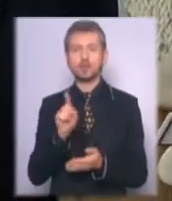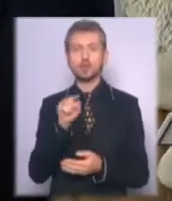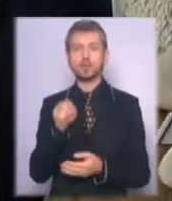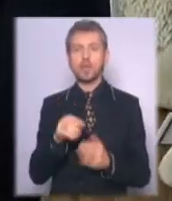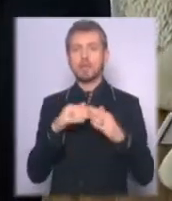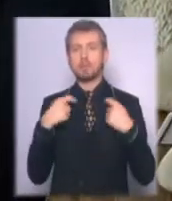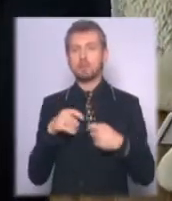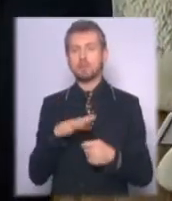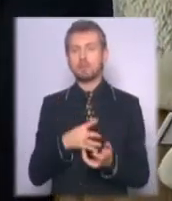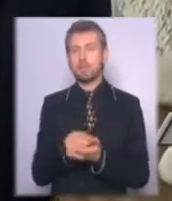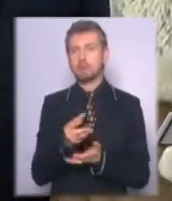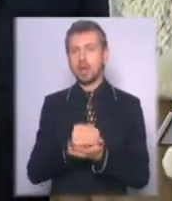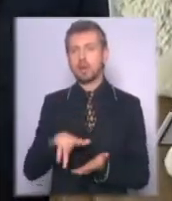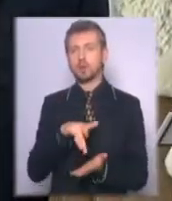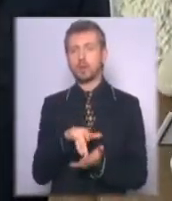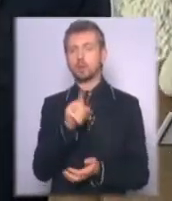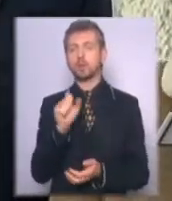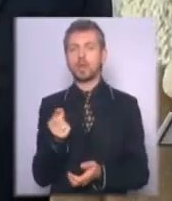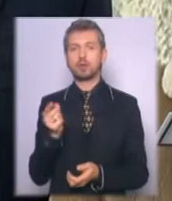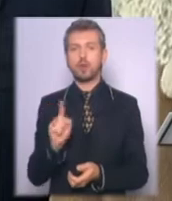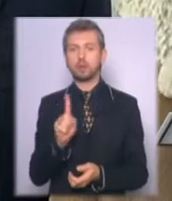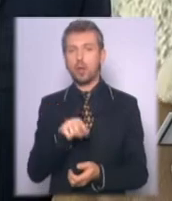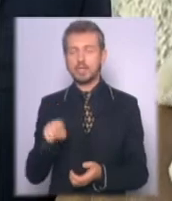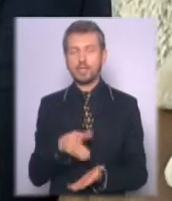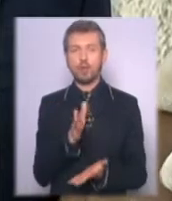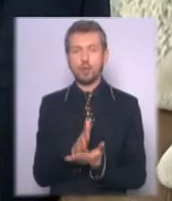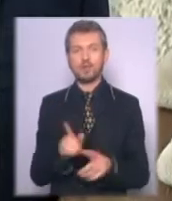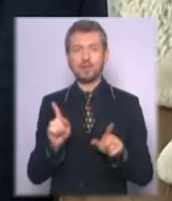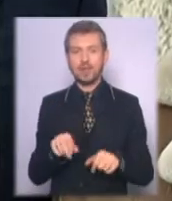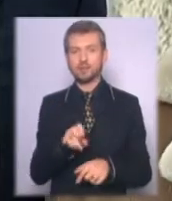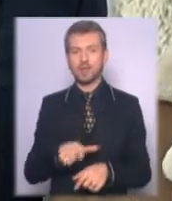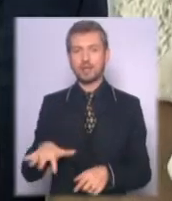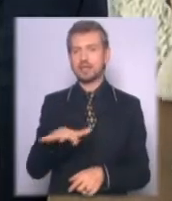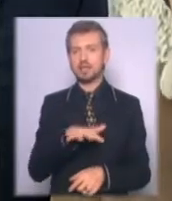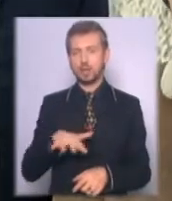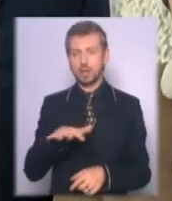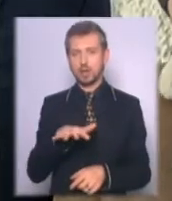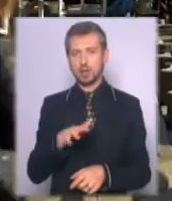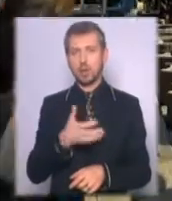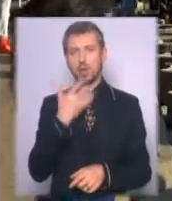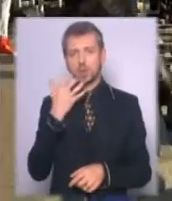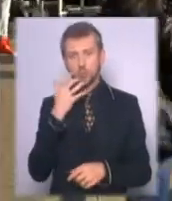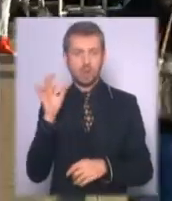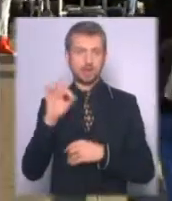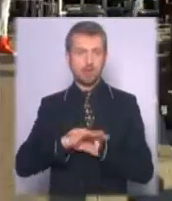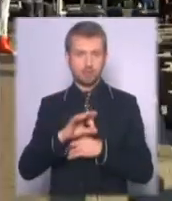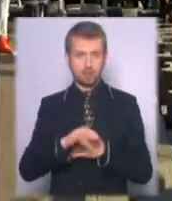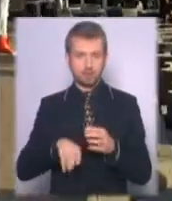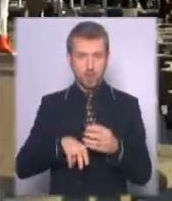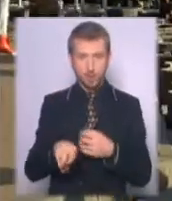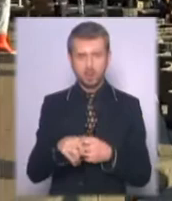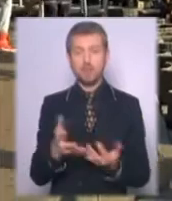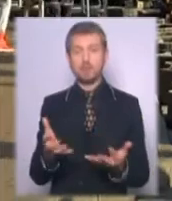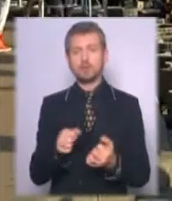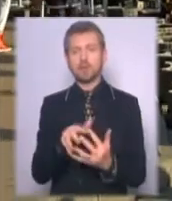була плата місту за те, що вони знаходяться навіть на території його західної дороги. Візьмуться за боротьбу із